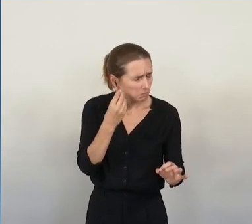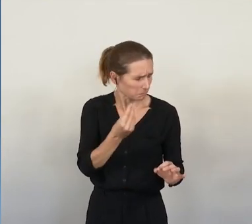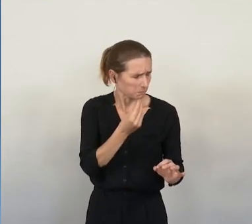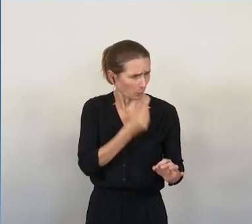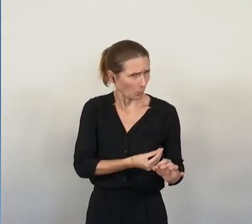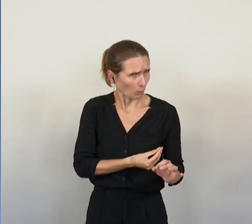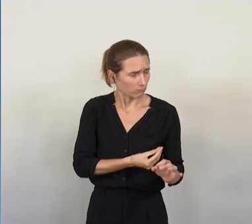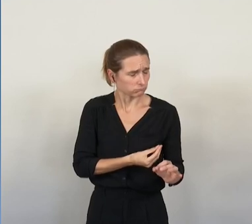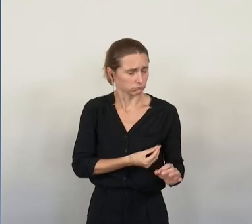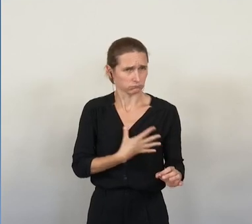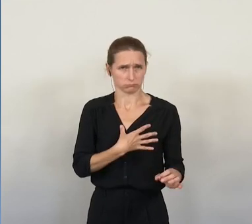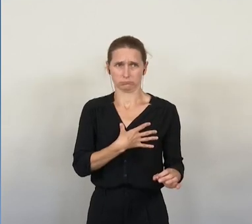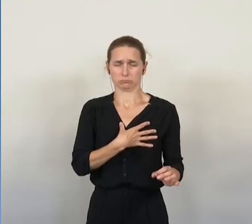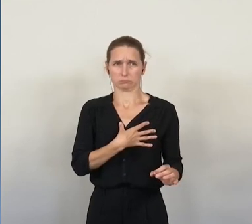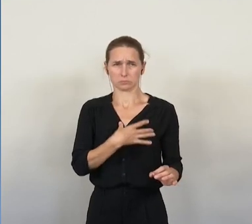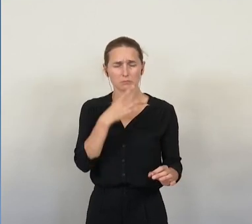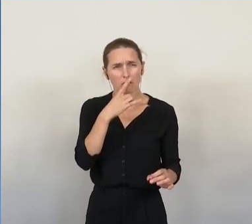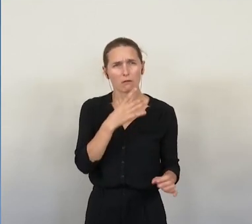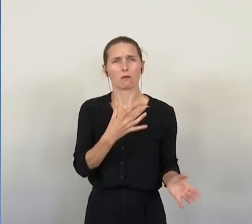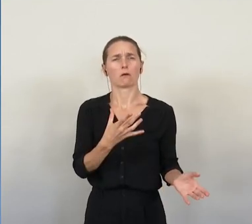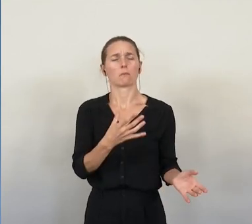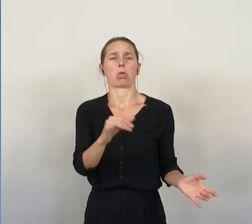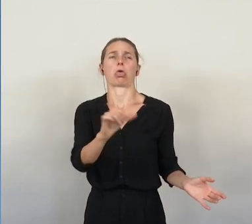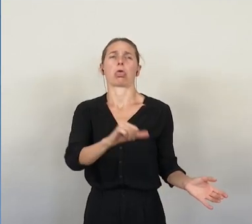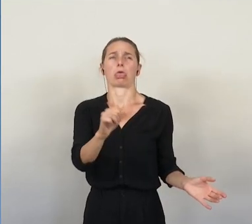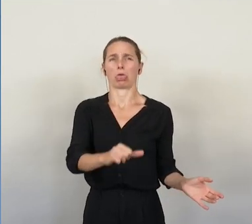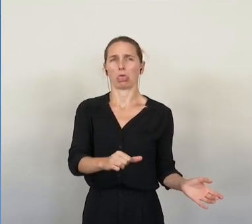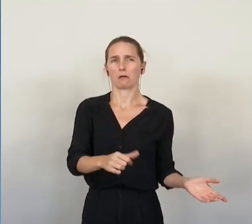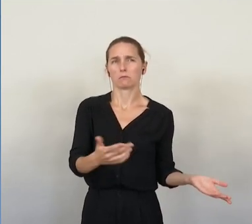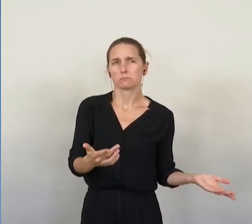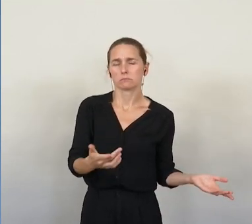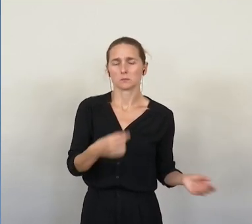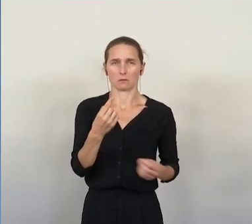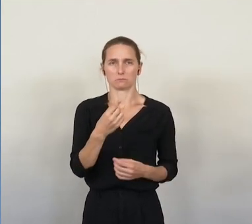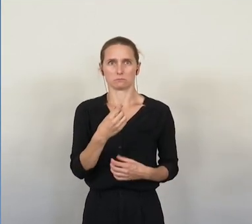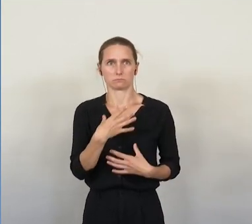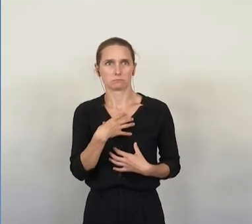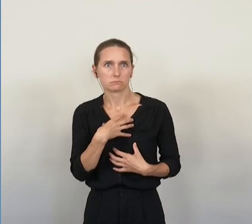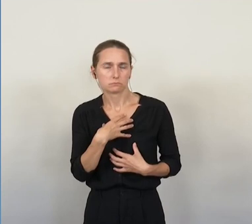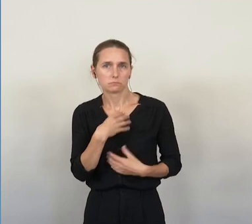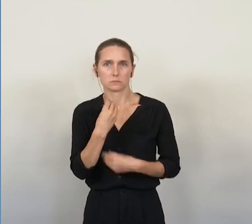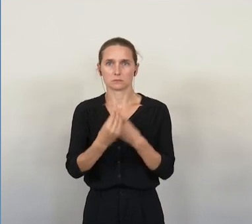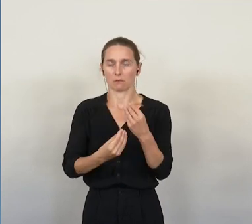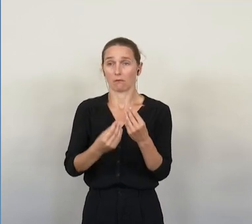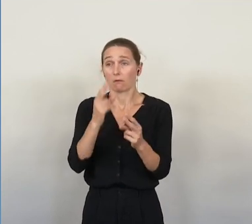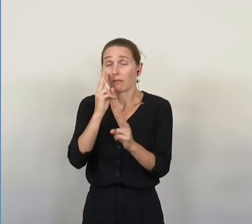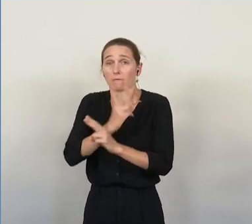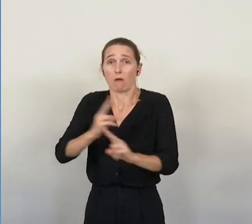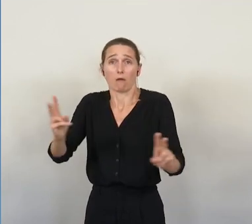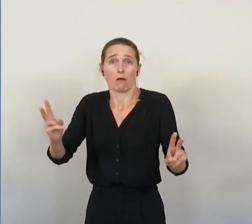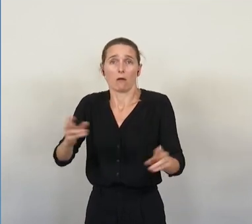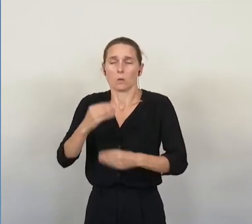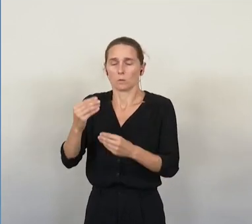dire indigne édifiant hors sol entre